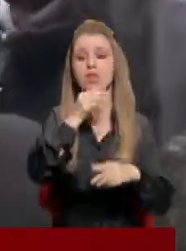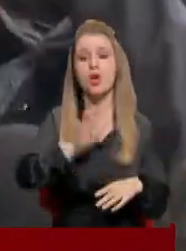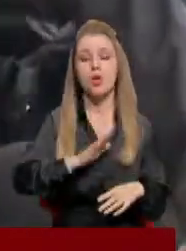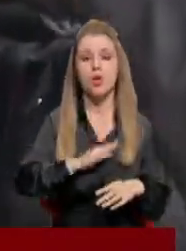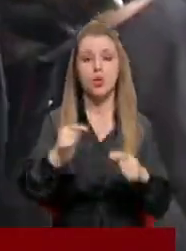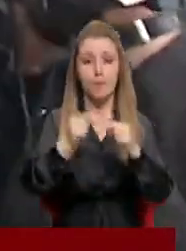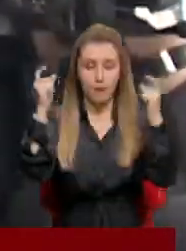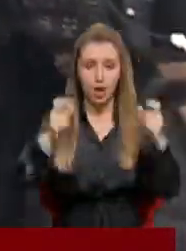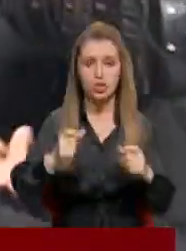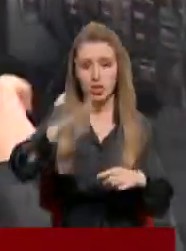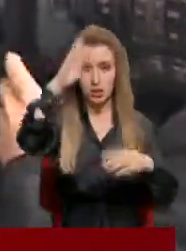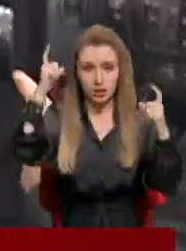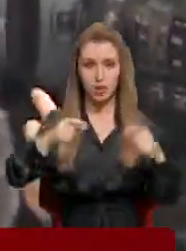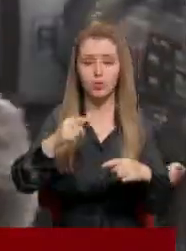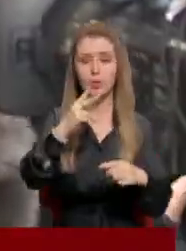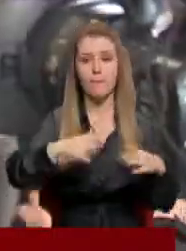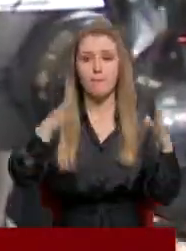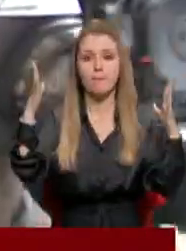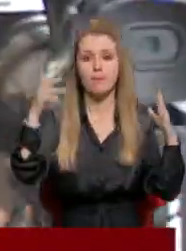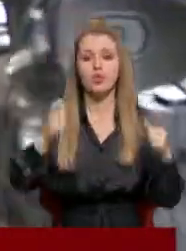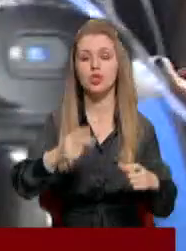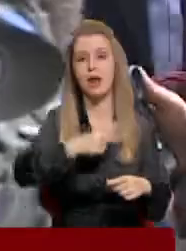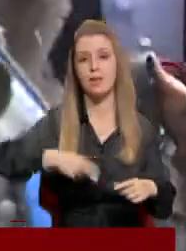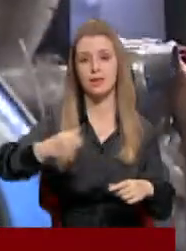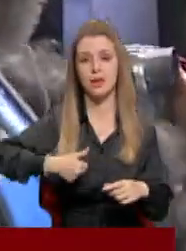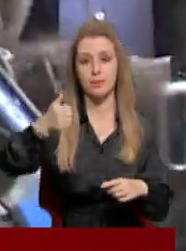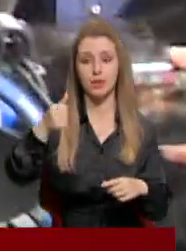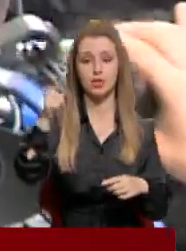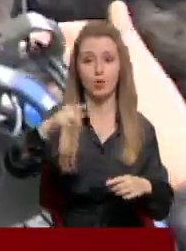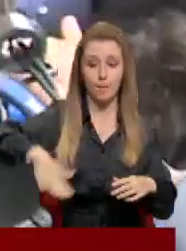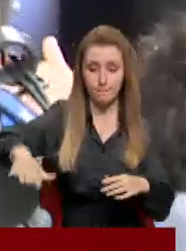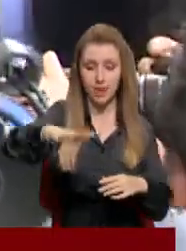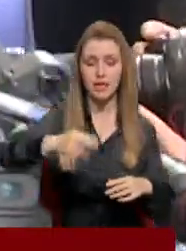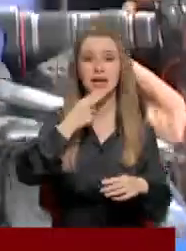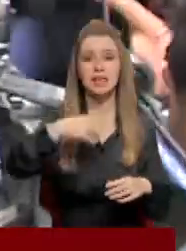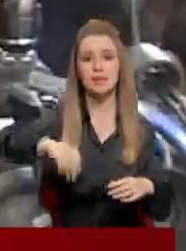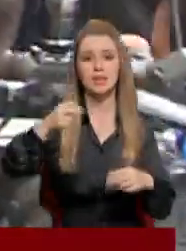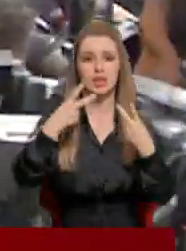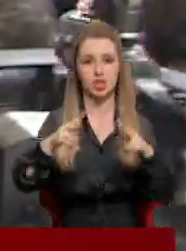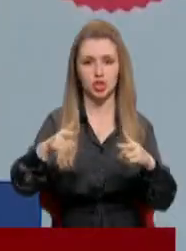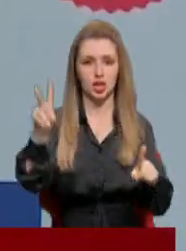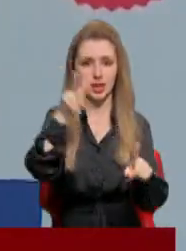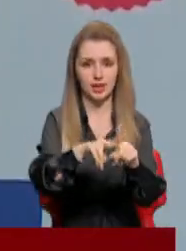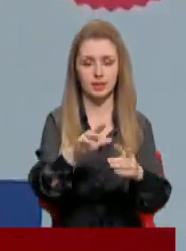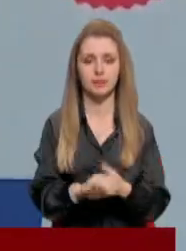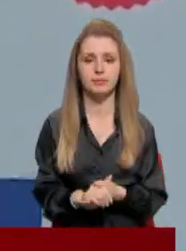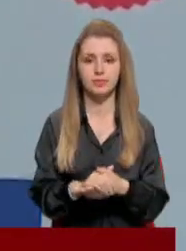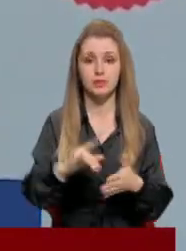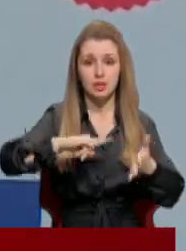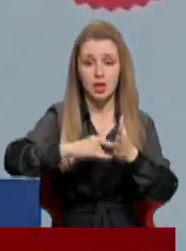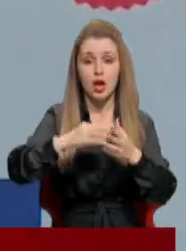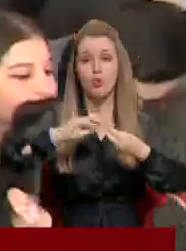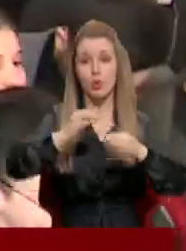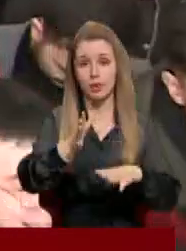Kılıçdaroğlu Bağcılar'da İstanbul Büyükşehir Belediyesi'nin Ebu Bekir Meydanı ve Kadın Merkezi açılışına katıldı. Geçim